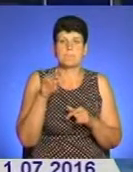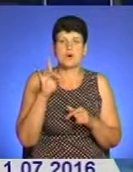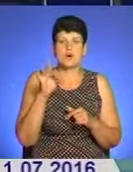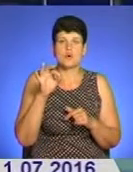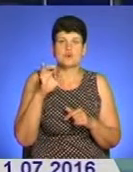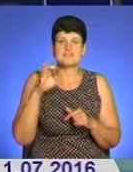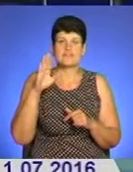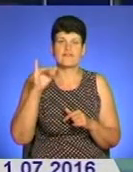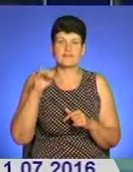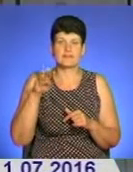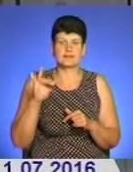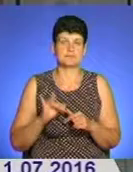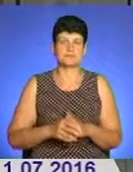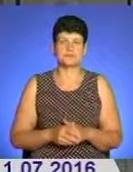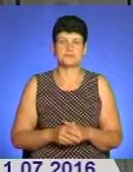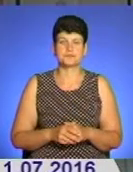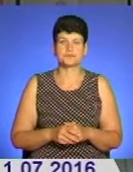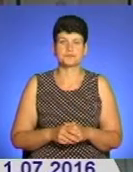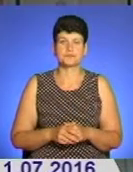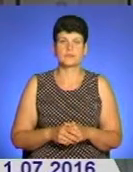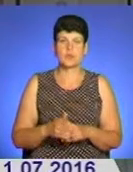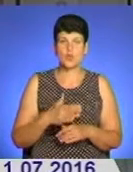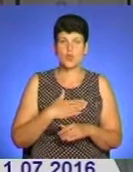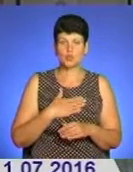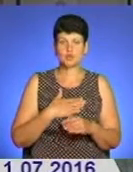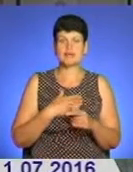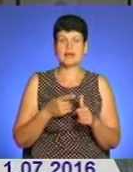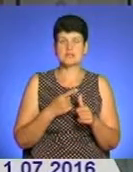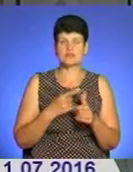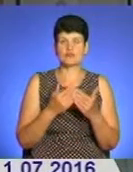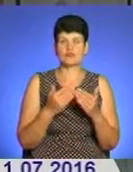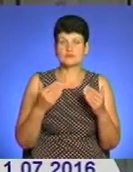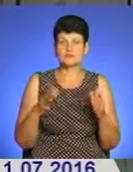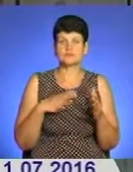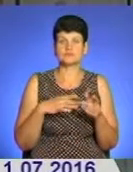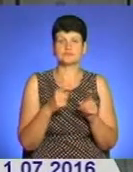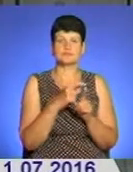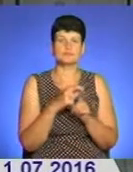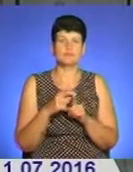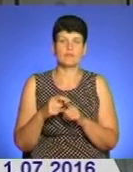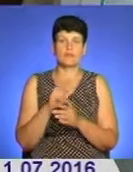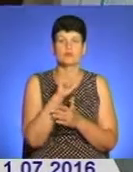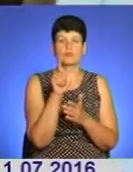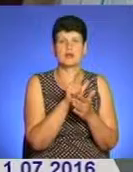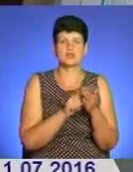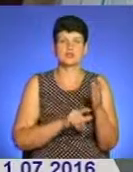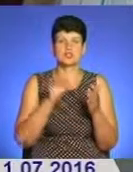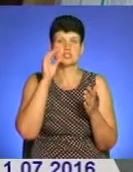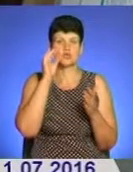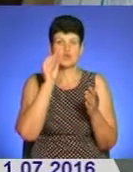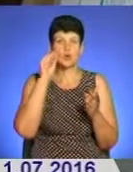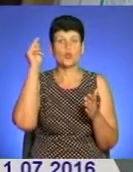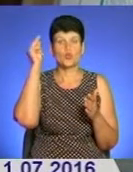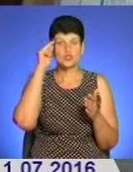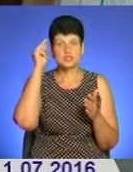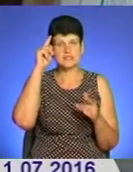побувала Любов Гадомська. У назву виставки не випадково лягли слова з поезії Великого Кобзаря «Учіться,